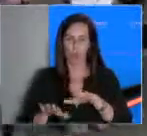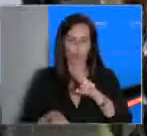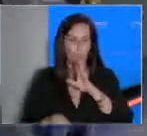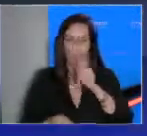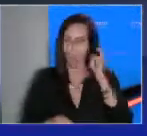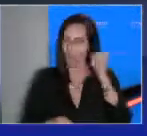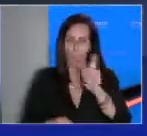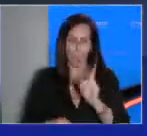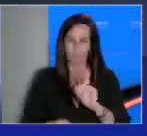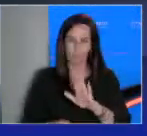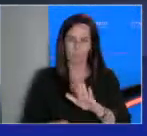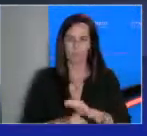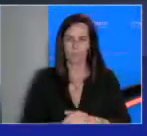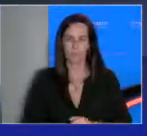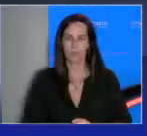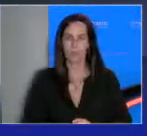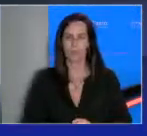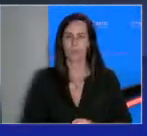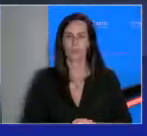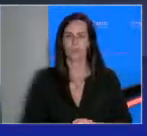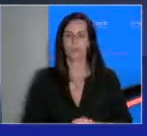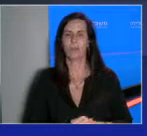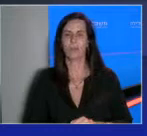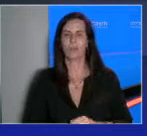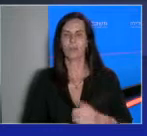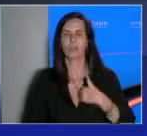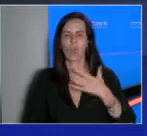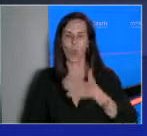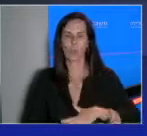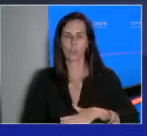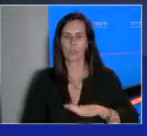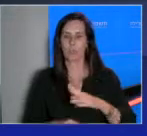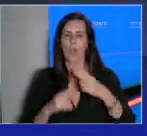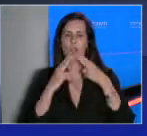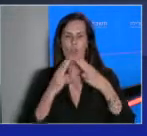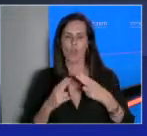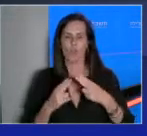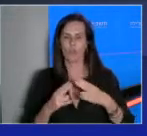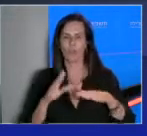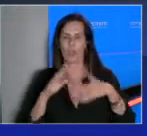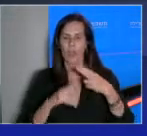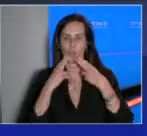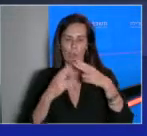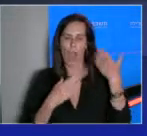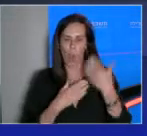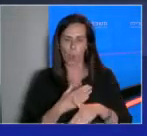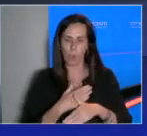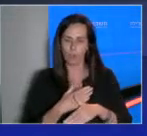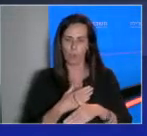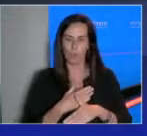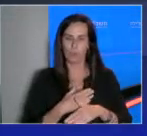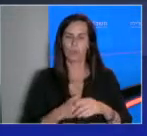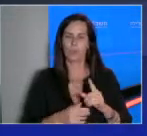לי בעיות, רגע שנייה, חיתם, יש לי בעיות של תקשורת עם כולם. אני רוצה רגע לעבור לתגובות שלנו, ואז לעבור לתגובה אחרונה